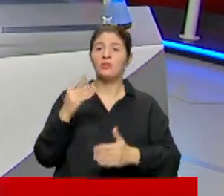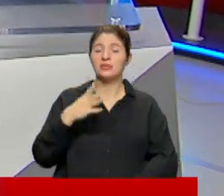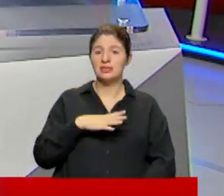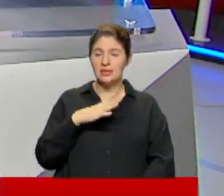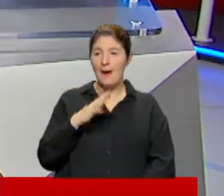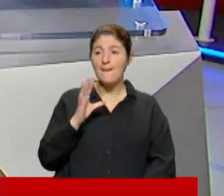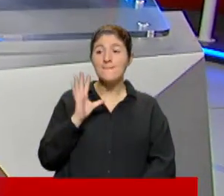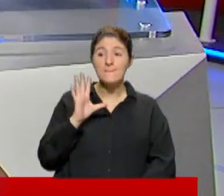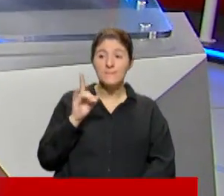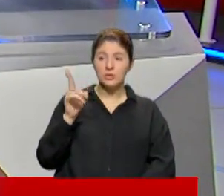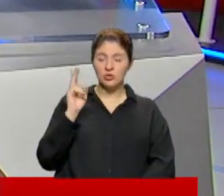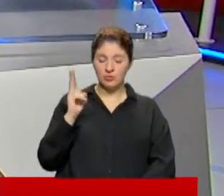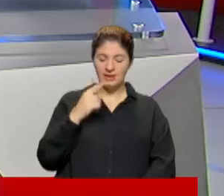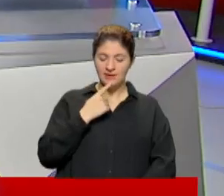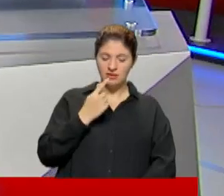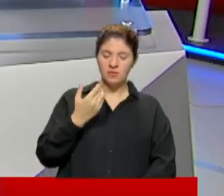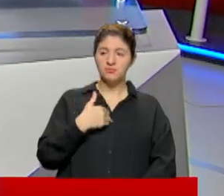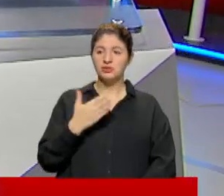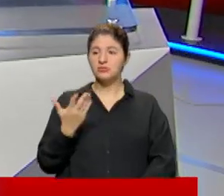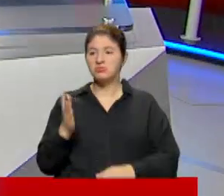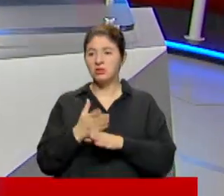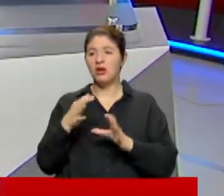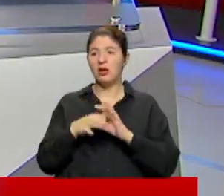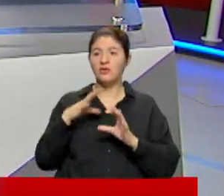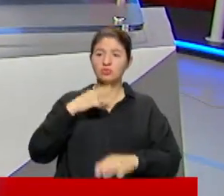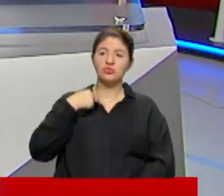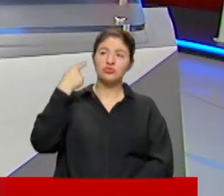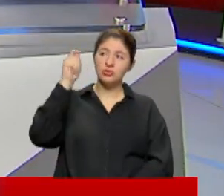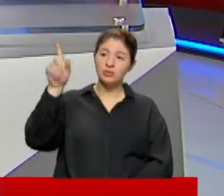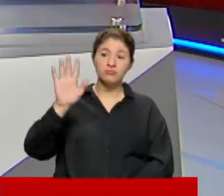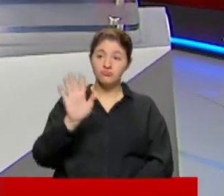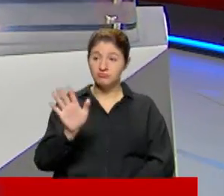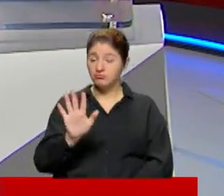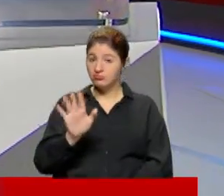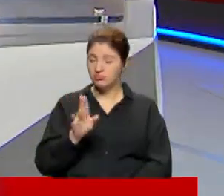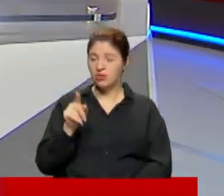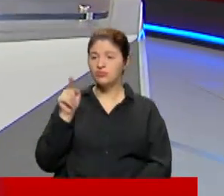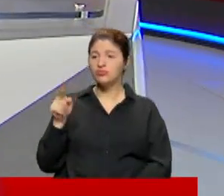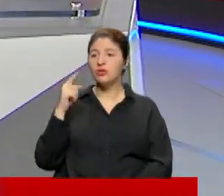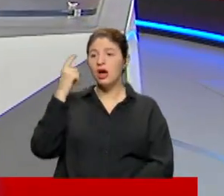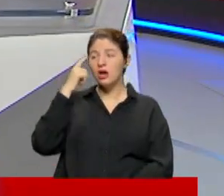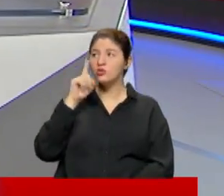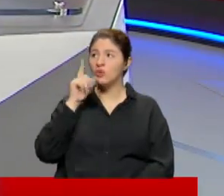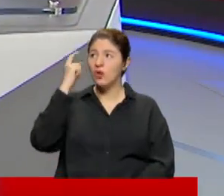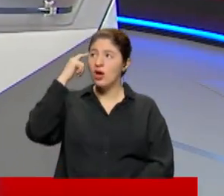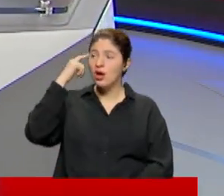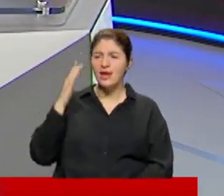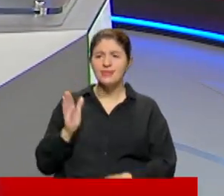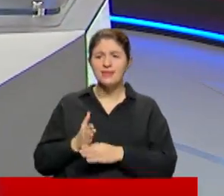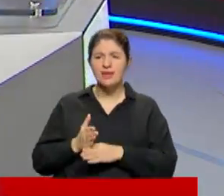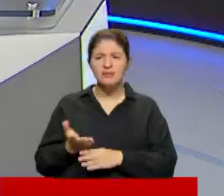şimdi bu Normalde dersiniz ki bizi niye ilgilendiren Rusya düşünsün ama öyle değil Burada akıllara Şu soru geliyor